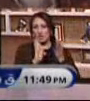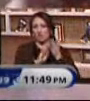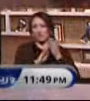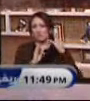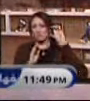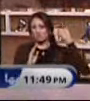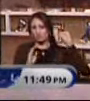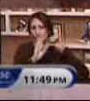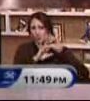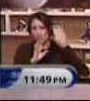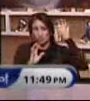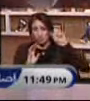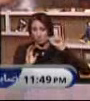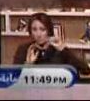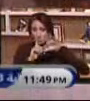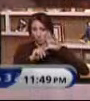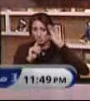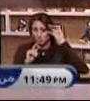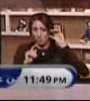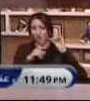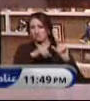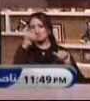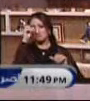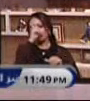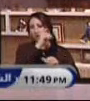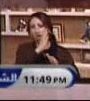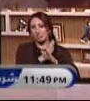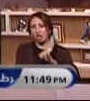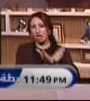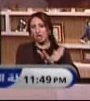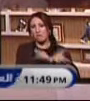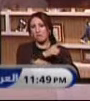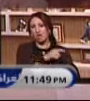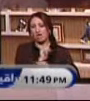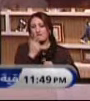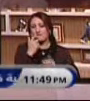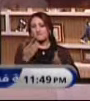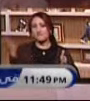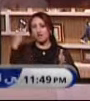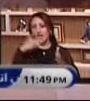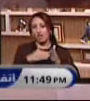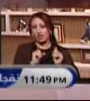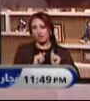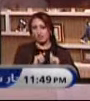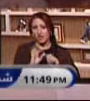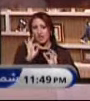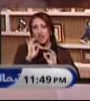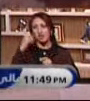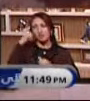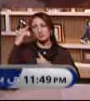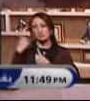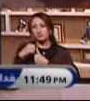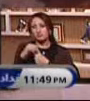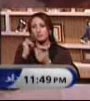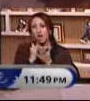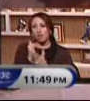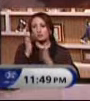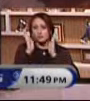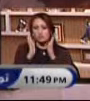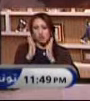شقي فلان ابن فلان شقاوة لن يسعد بعدها أبدا. فذكر الموت ربنا جعلهن في كل